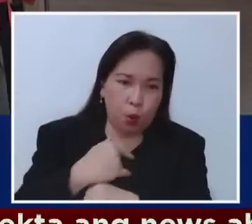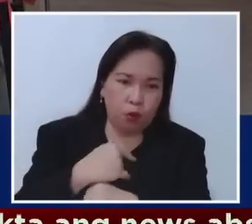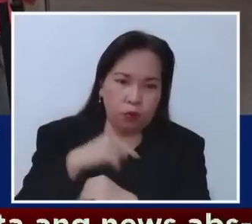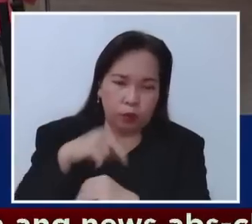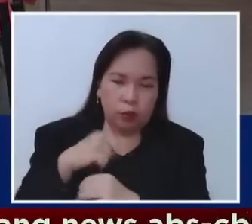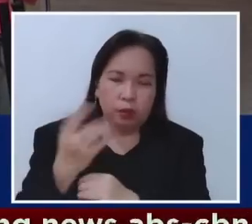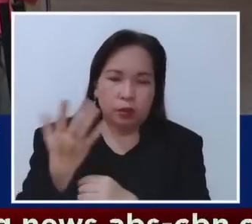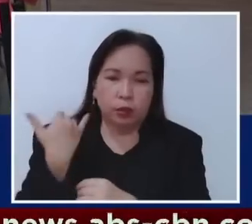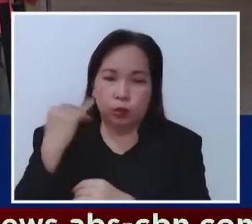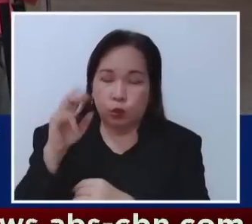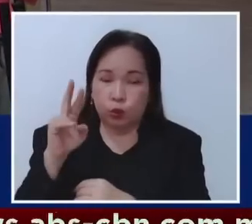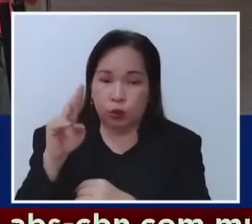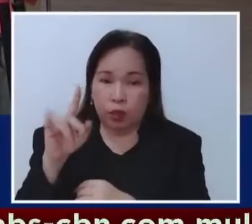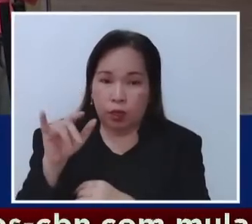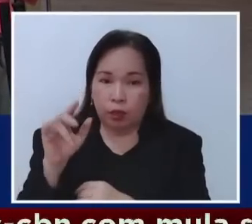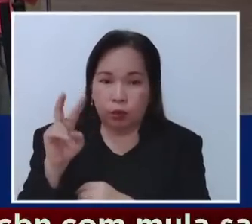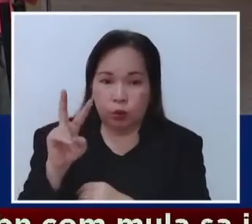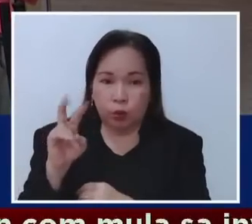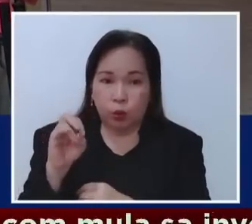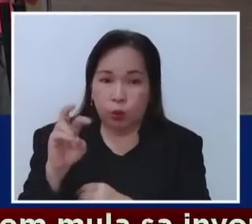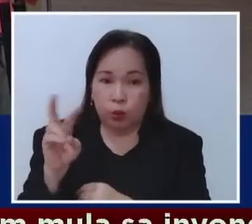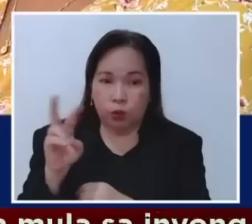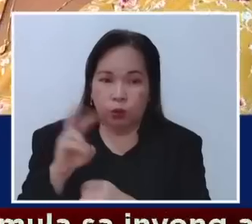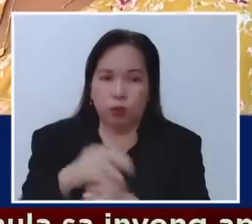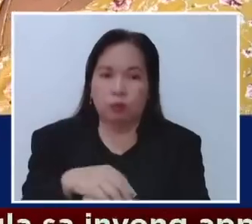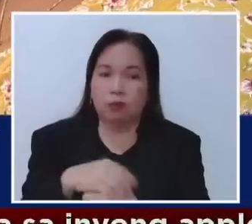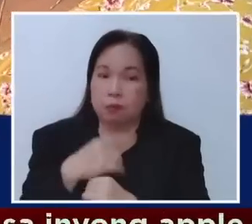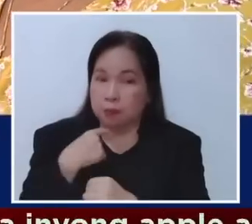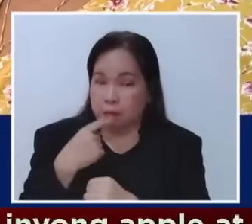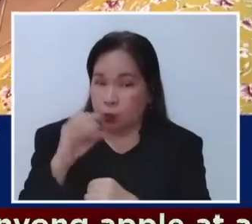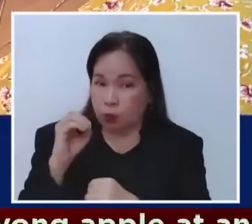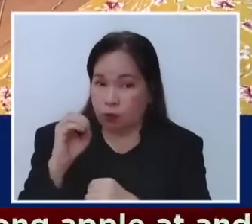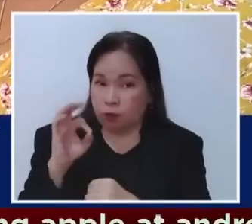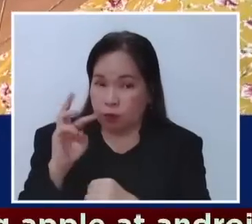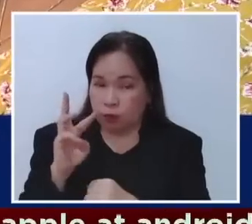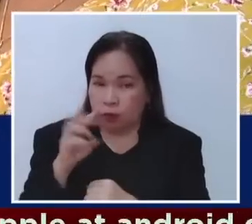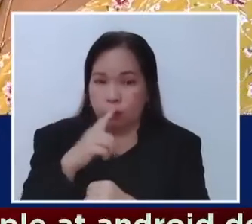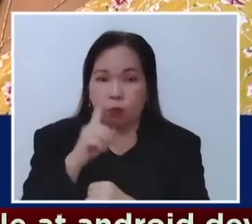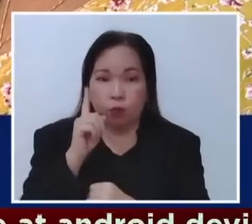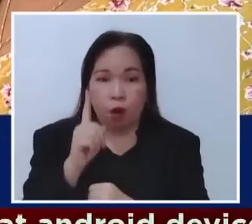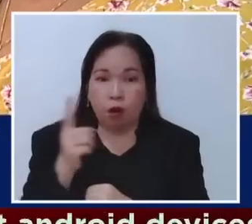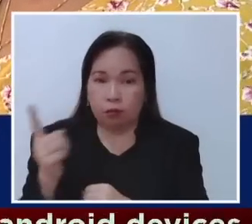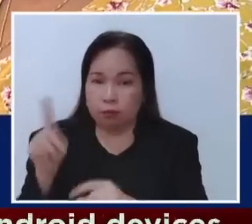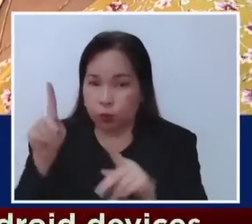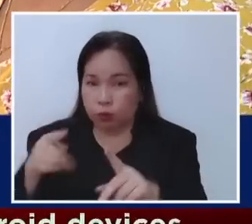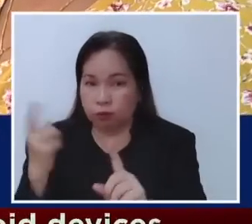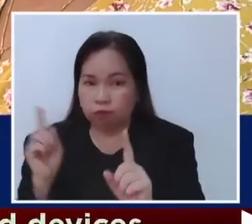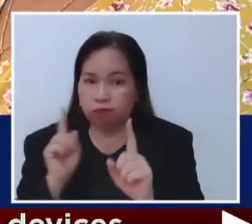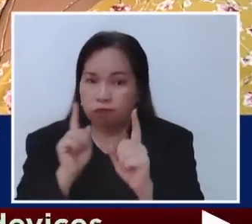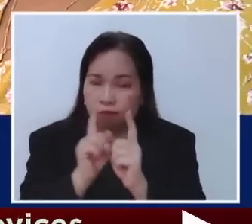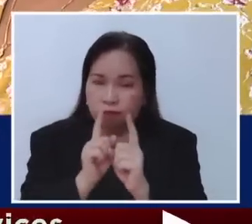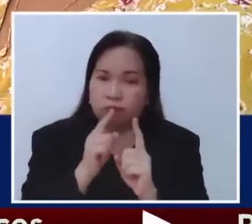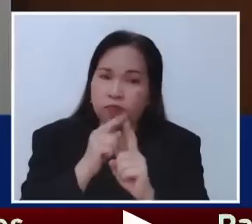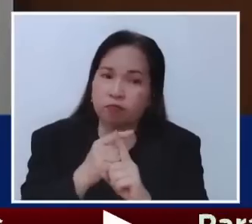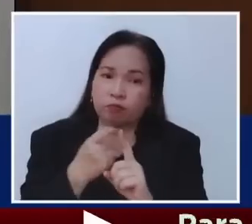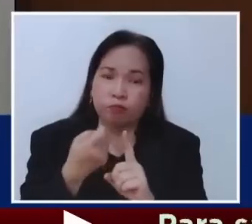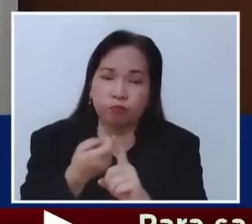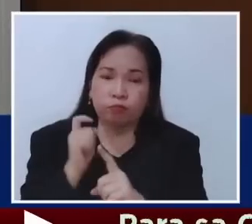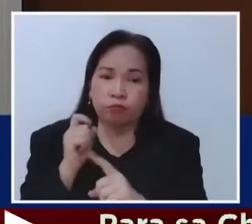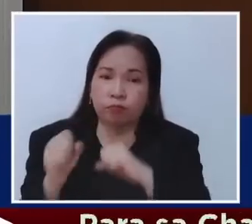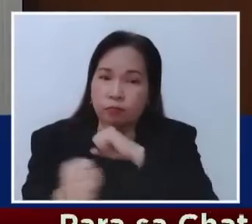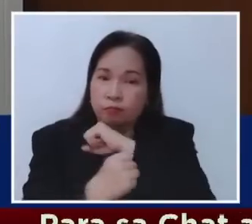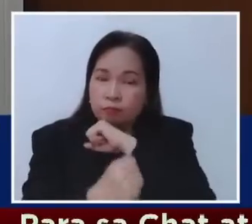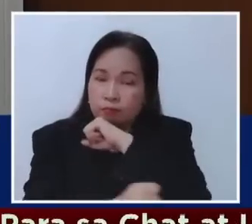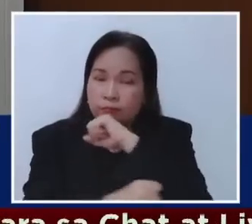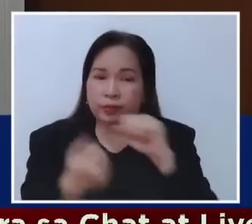2022 ayon sa Department of Migrant Workers. Isa sa lumapit si Rose na dumayo pa mula Samar.